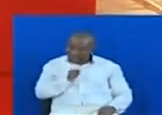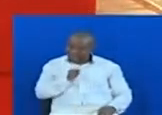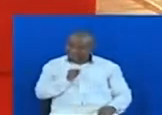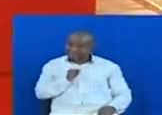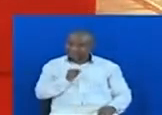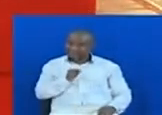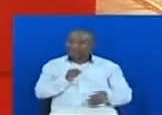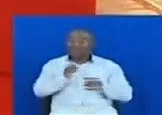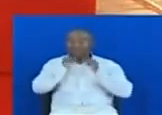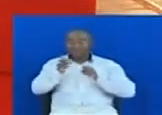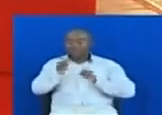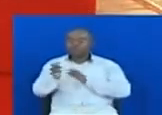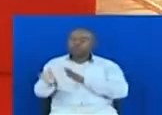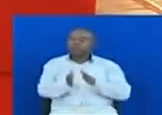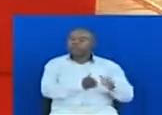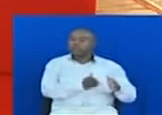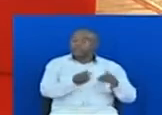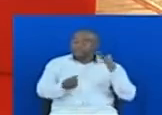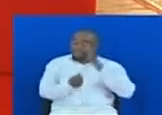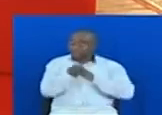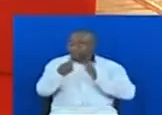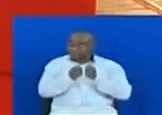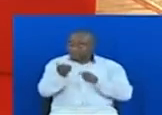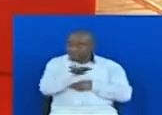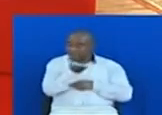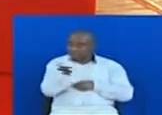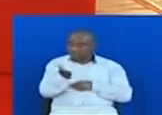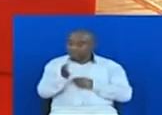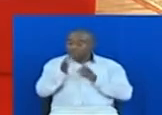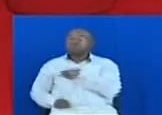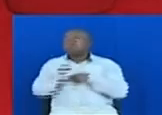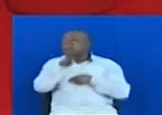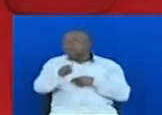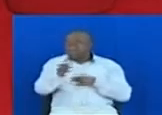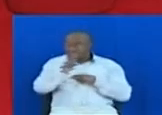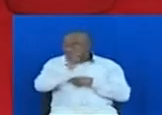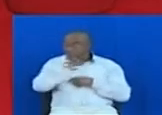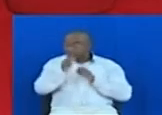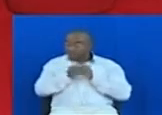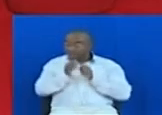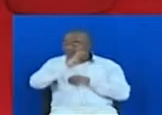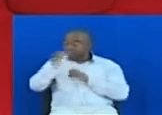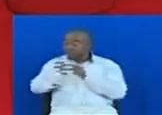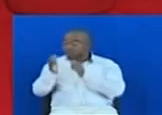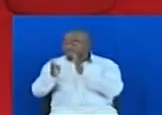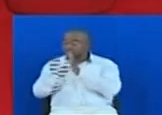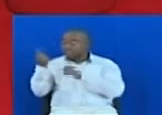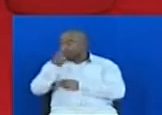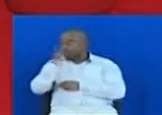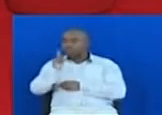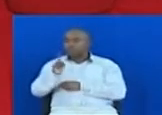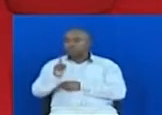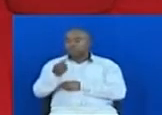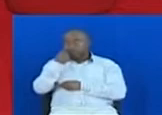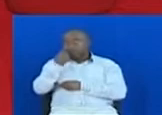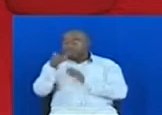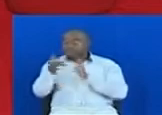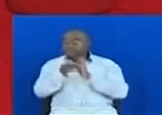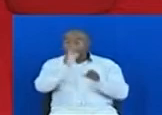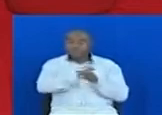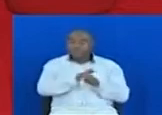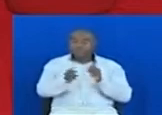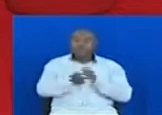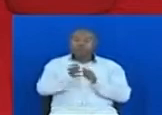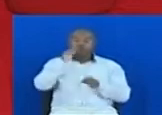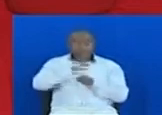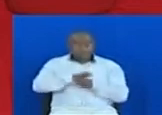ili wakajipanga linapotokea swala lingine waweze kukabiliana nalo na kuwa Sisi tumeona hata kwenye sheria nyingi mambo mengi ambayo